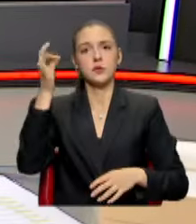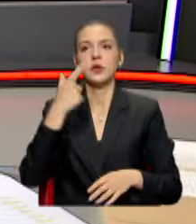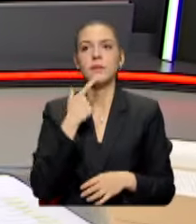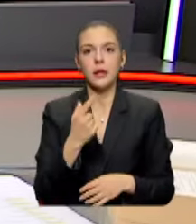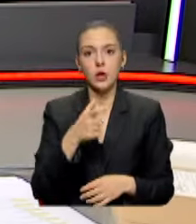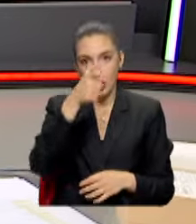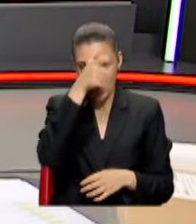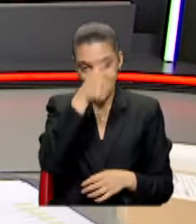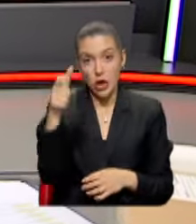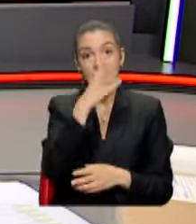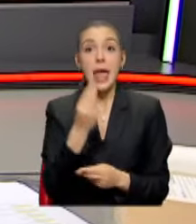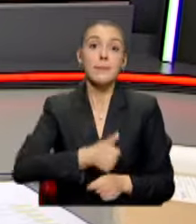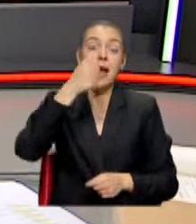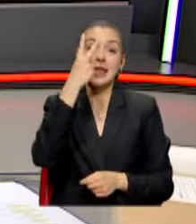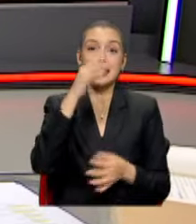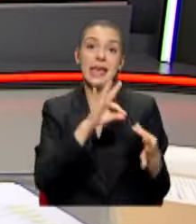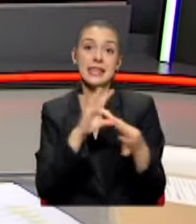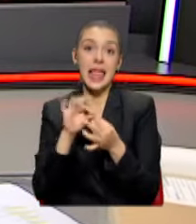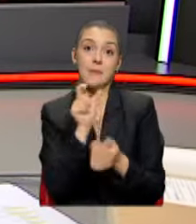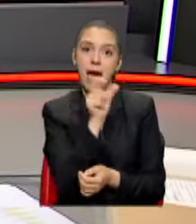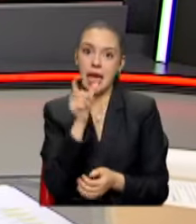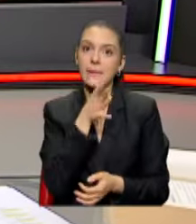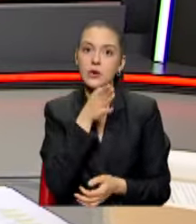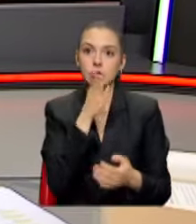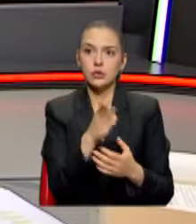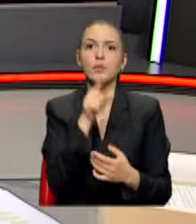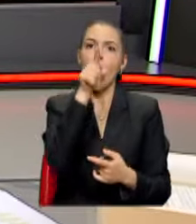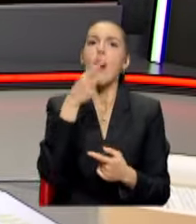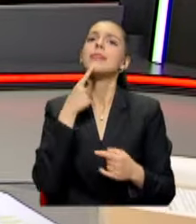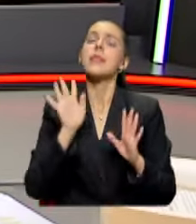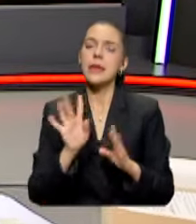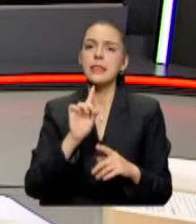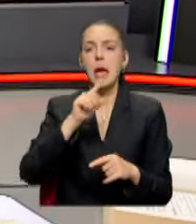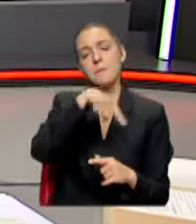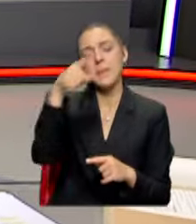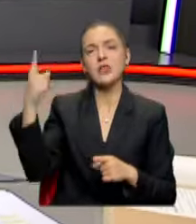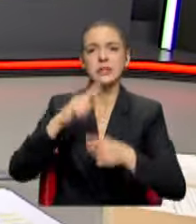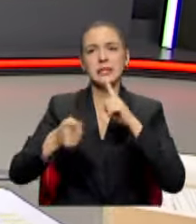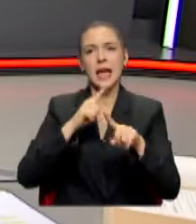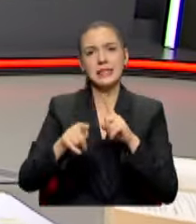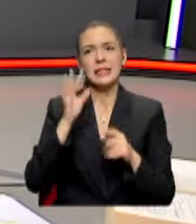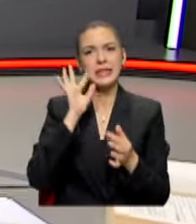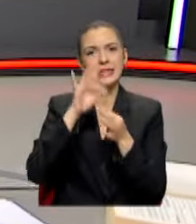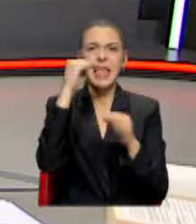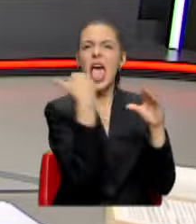iki kelimeydi Evet şimdi Gerçi onu o söylemedi başka siyasiler bunları bu durumu eleştirirken söylediler